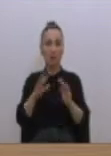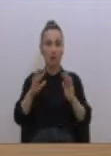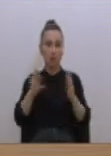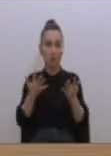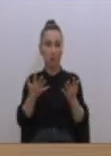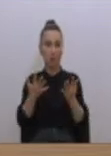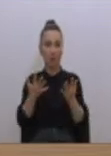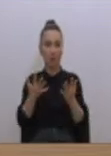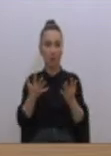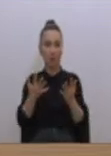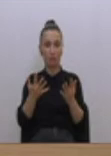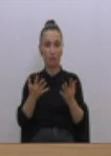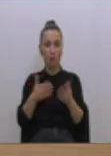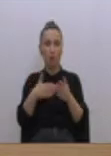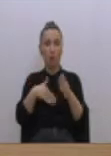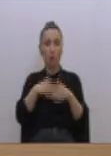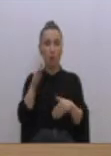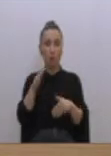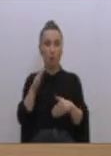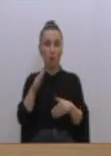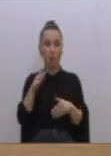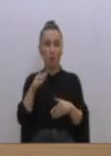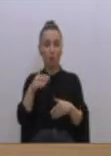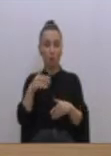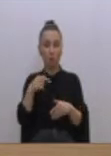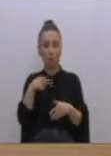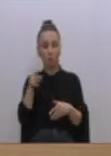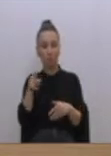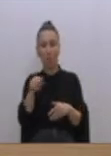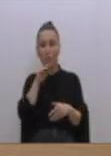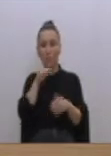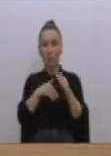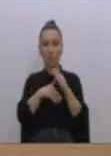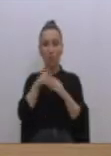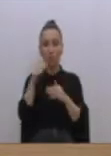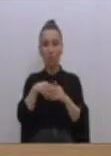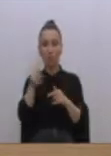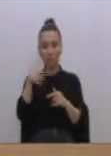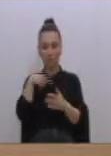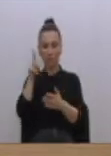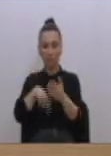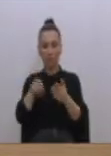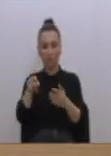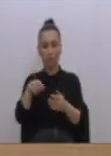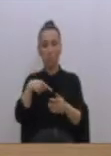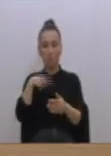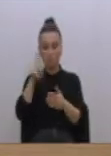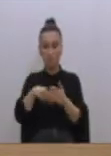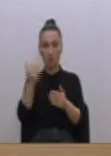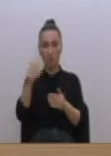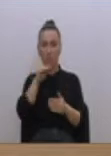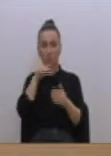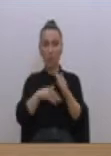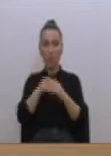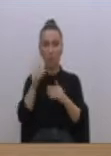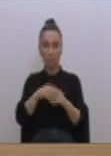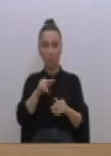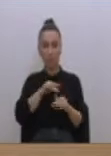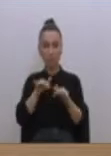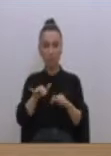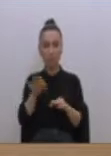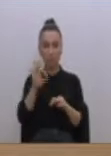შემთხვევაში უფრო ვიხრები თქვენი პროფესიონალიზმისკენ, მეტრომ ჯერა თქვენი პროფესიონალიზმის